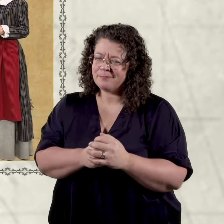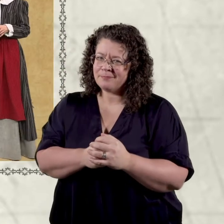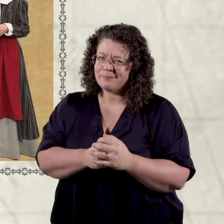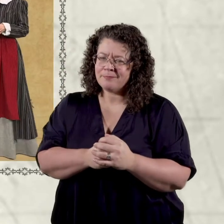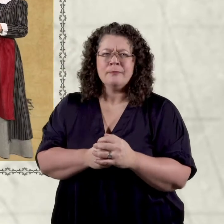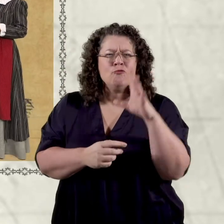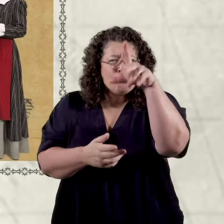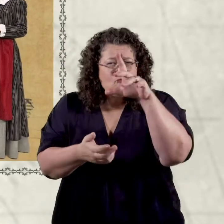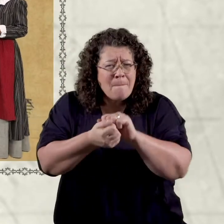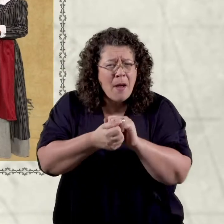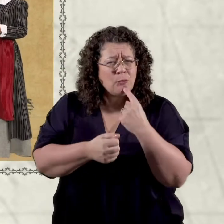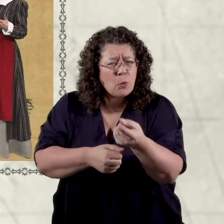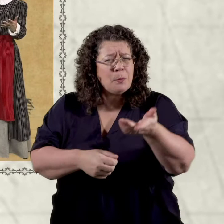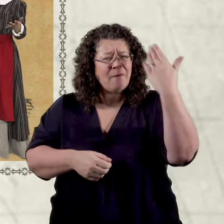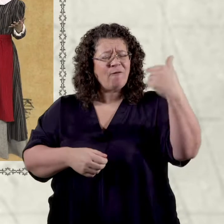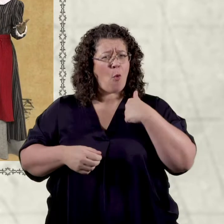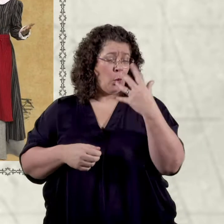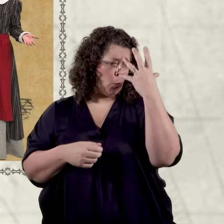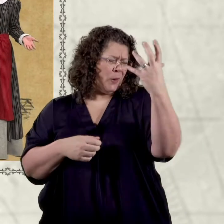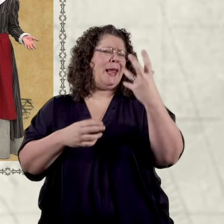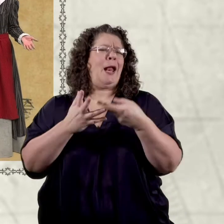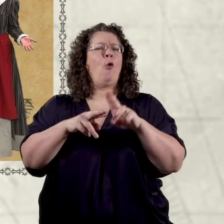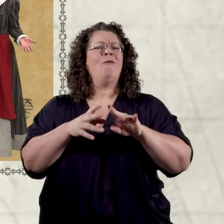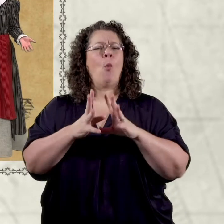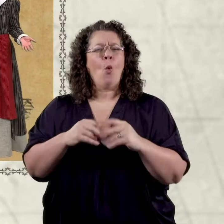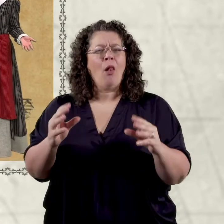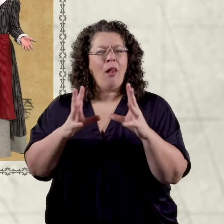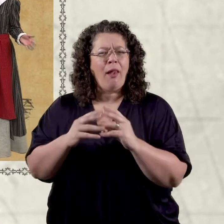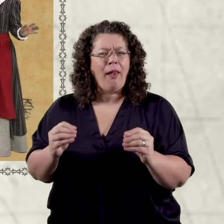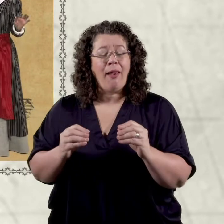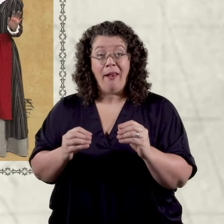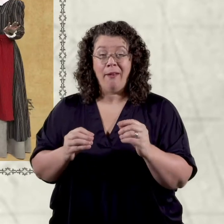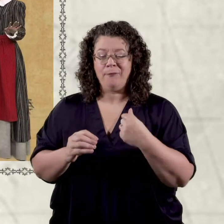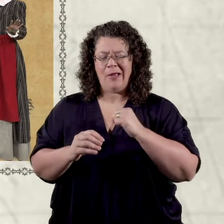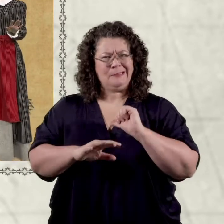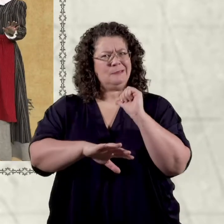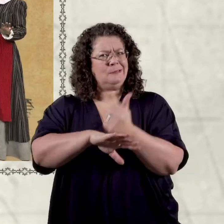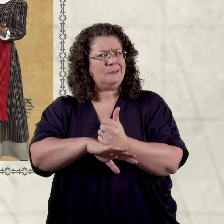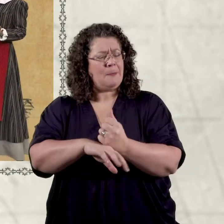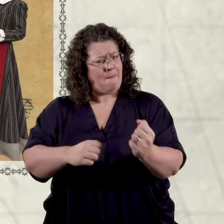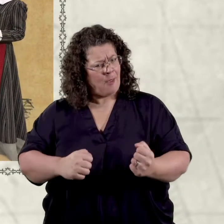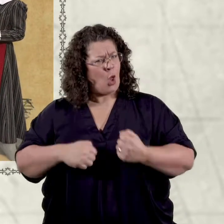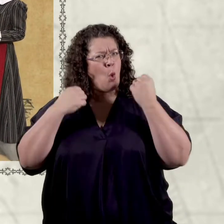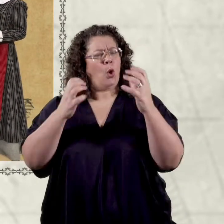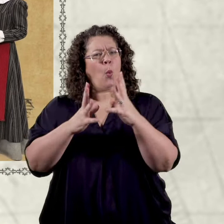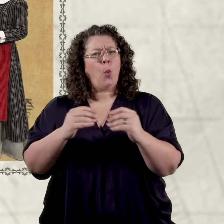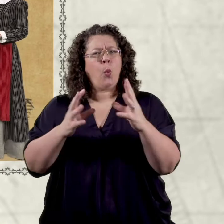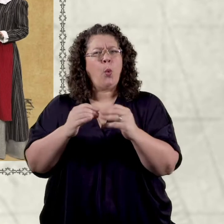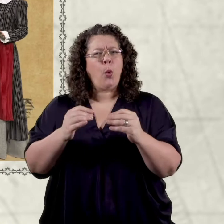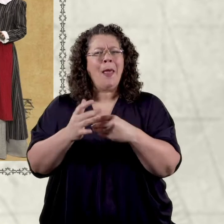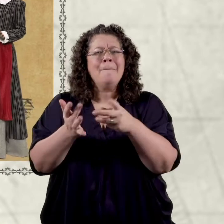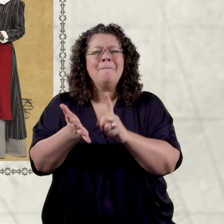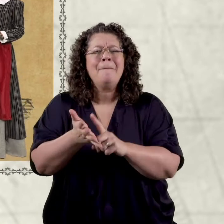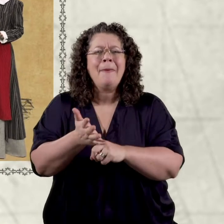Ydych chi'n cofio fi'n dweud yn gynharach mai my fi yw Brenhines y Gwlân? Wel, fe es i ati i